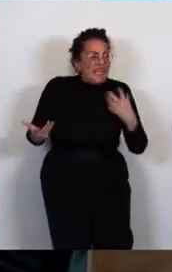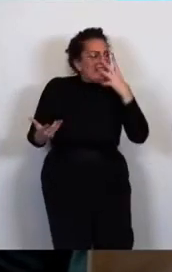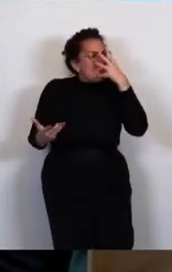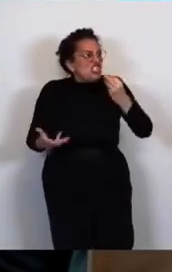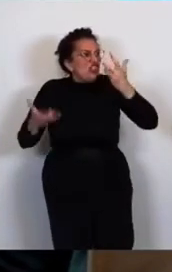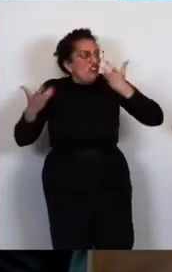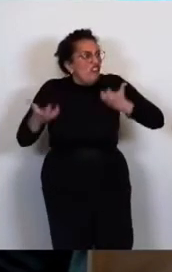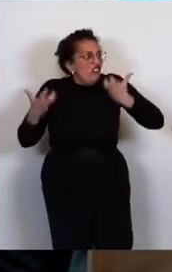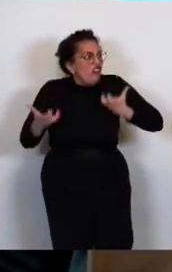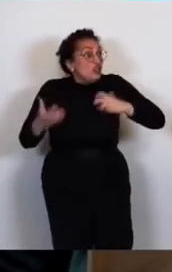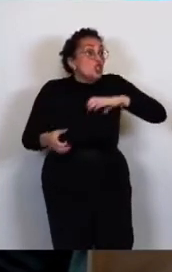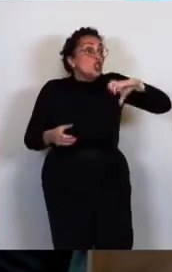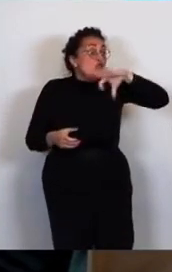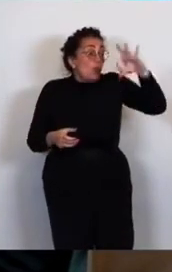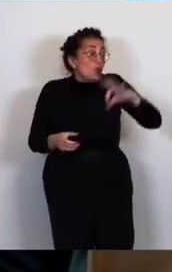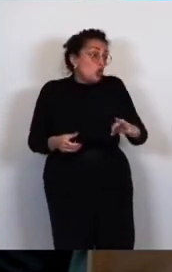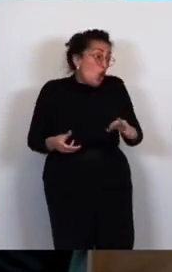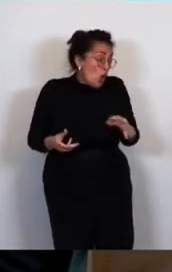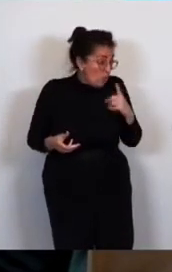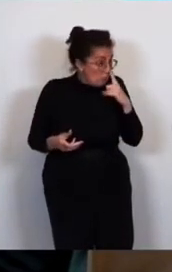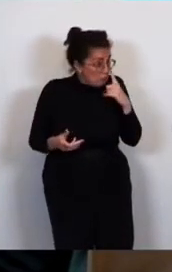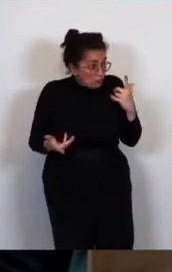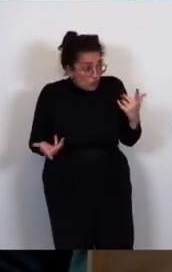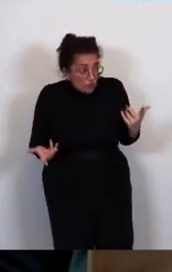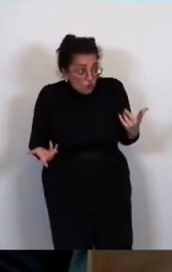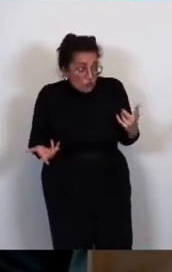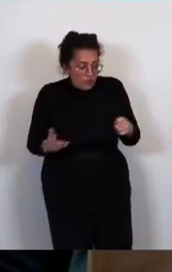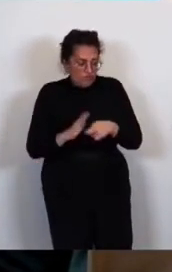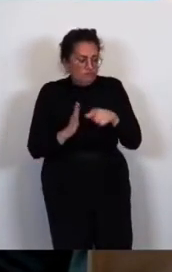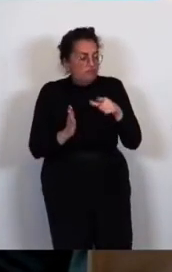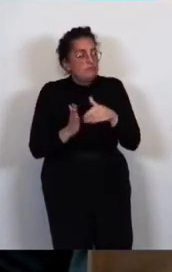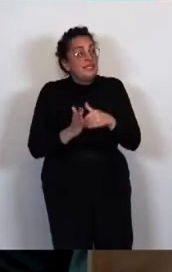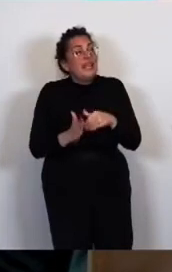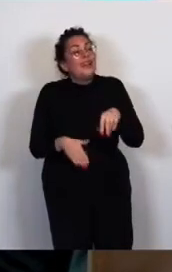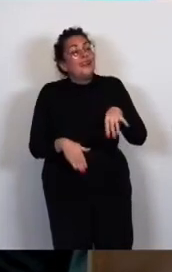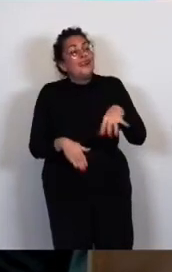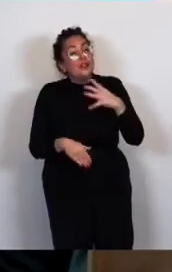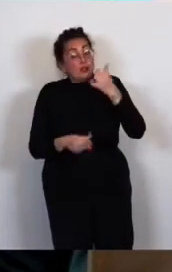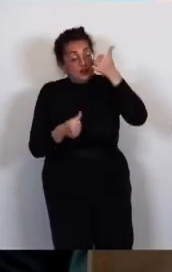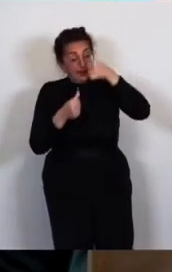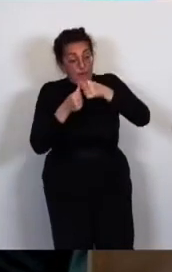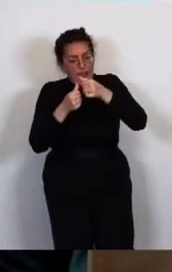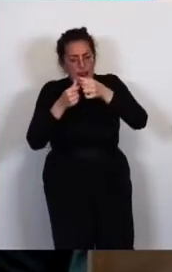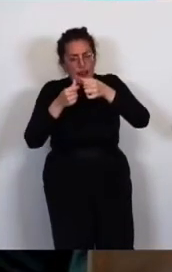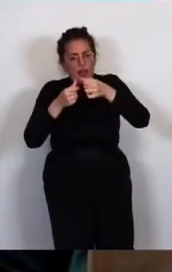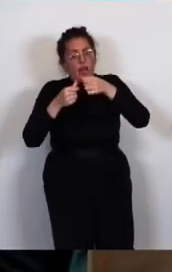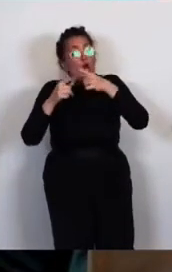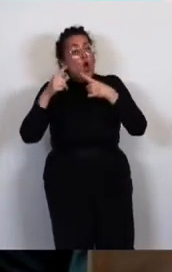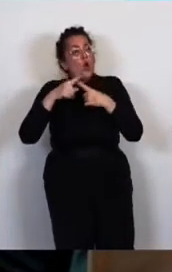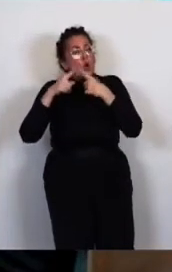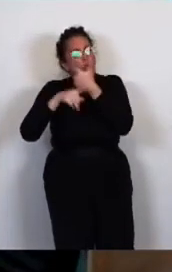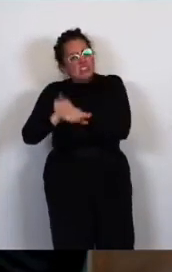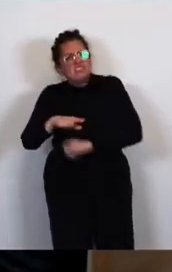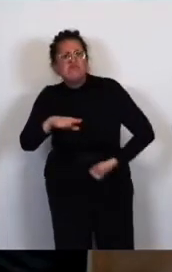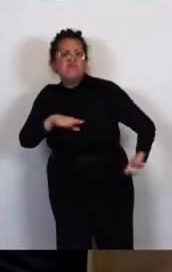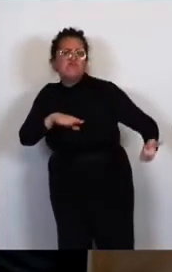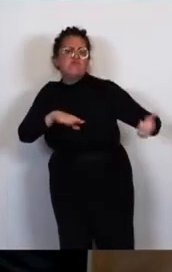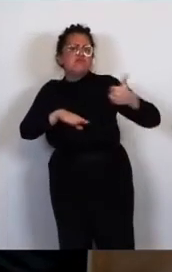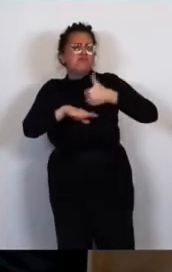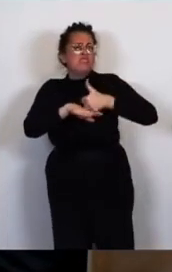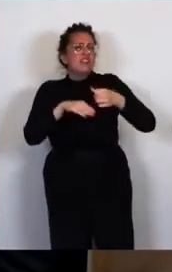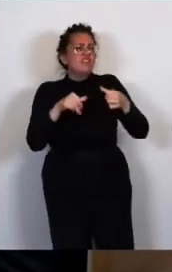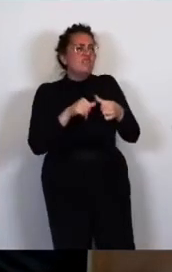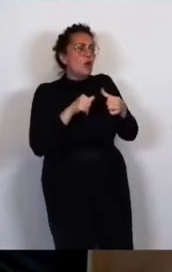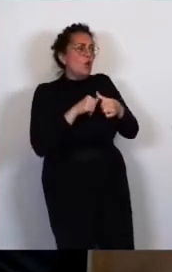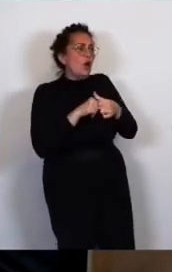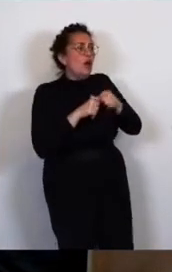Et je vais rappeler ce que disait déjà en 2014 la Cour des comptes, qui estimait nécessaire d'évaluer son apport